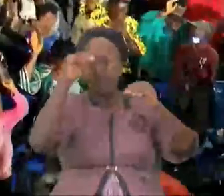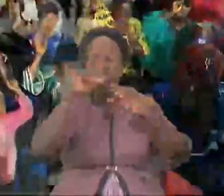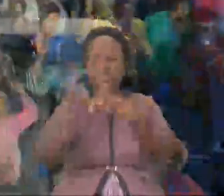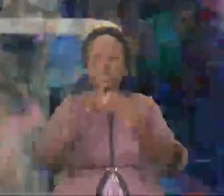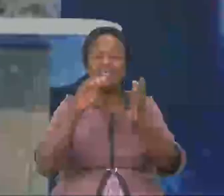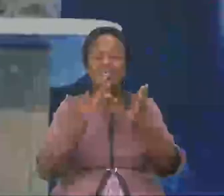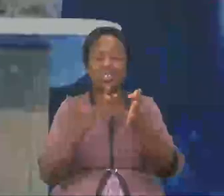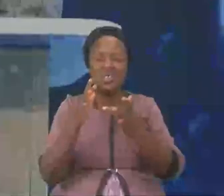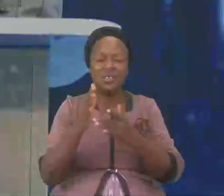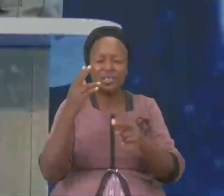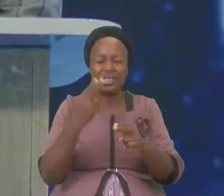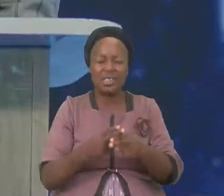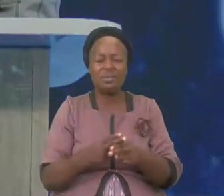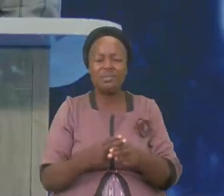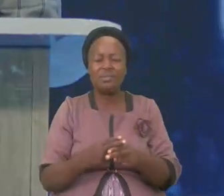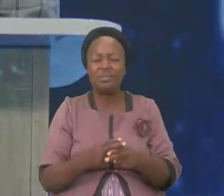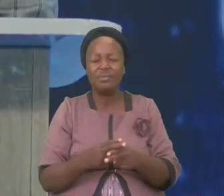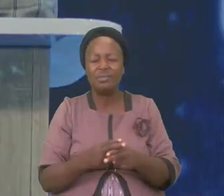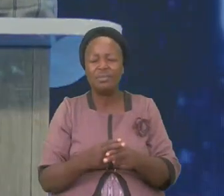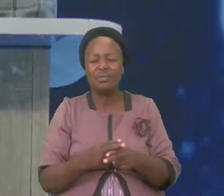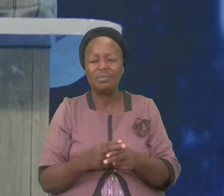nom de Jésus.